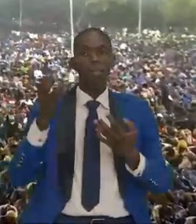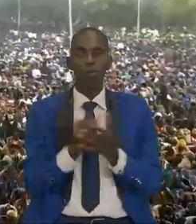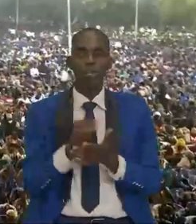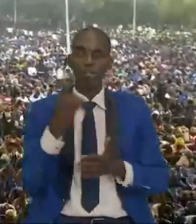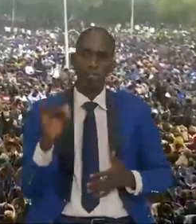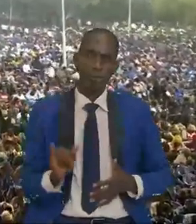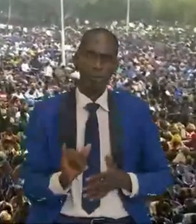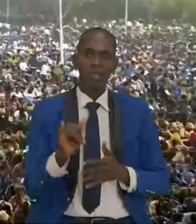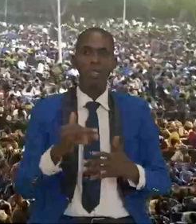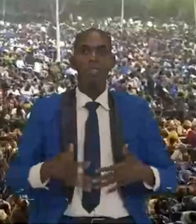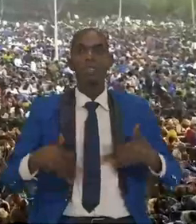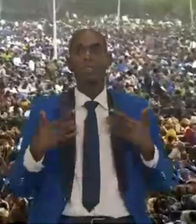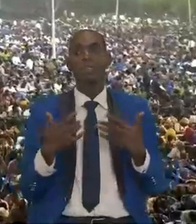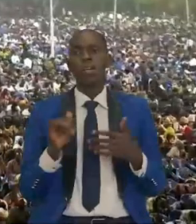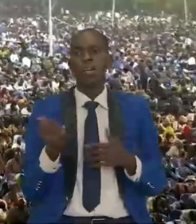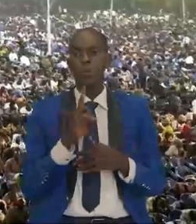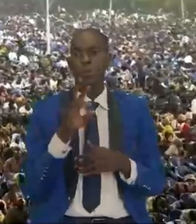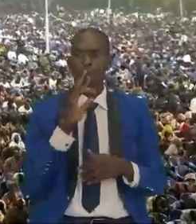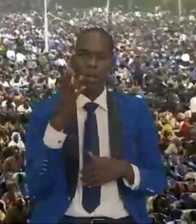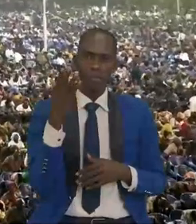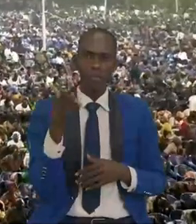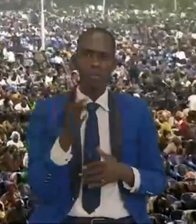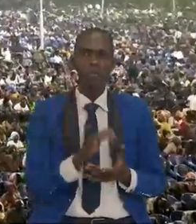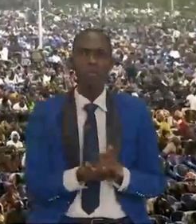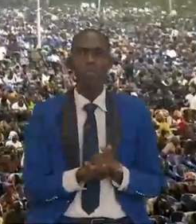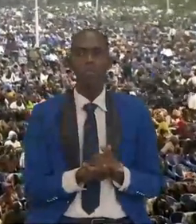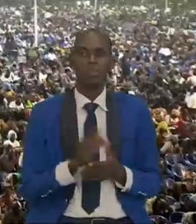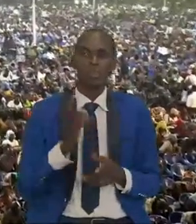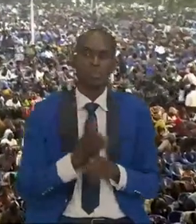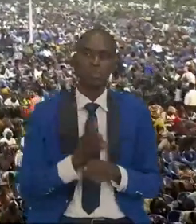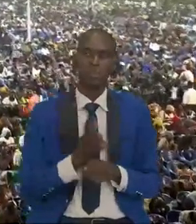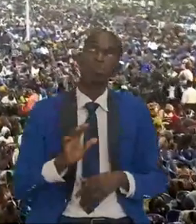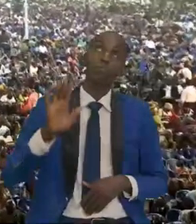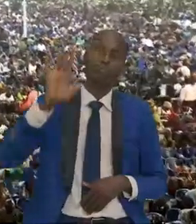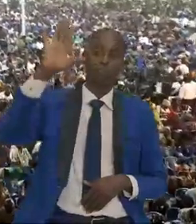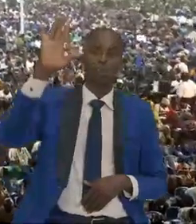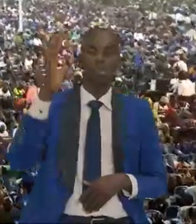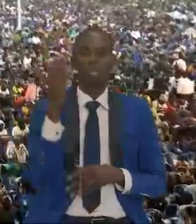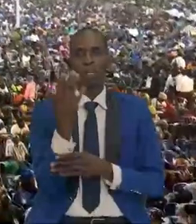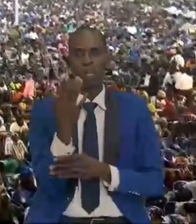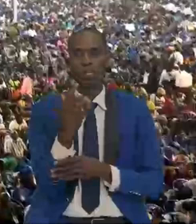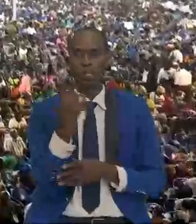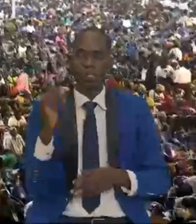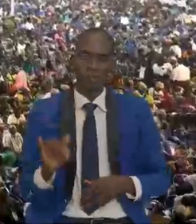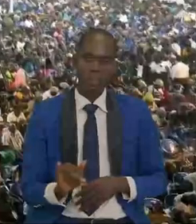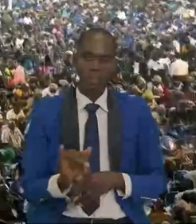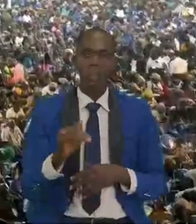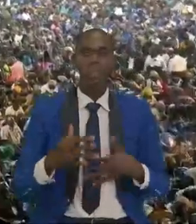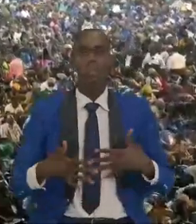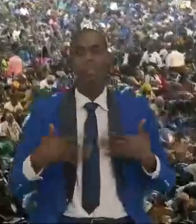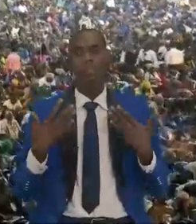cette liberté. Je veux cette vie éternelle. Où que vous soyez, levez la main